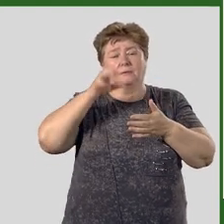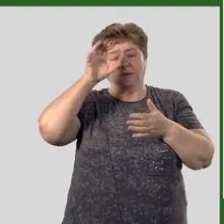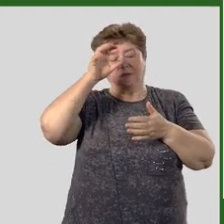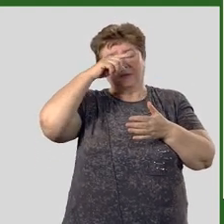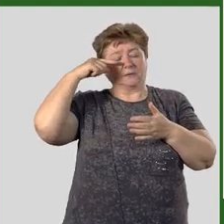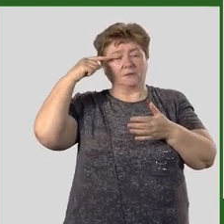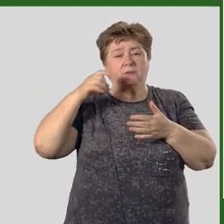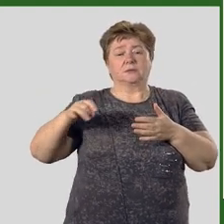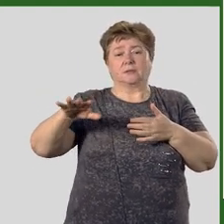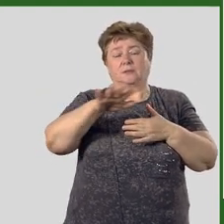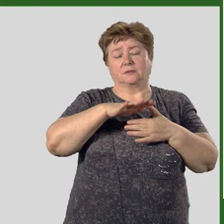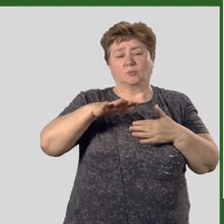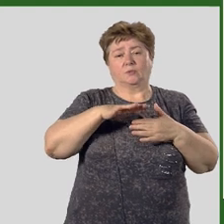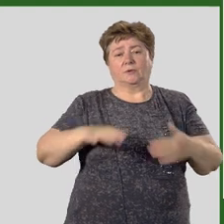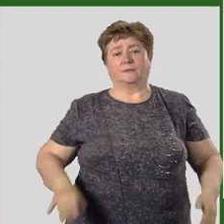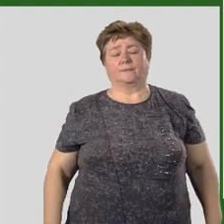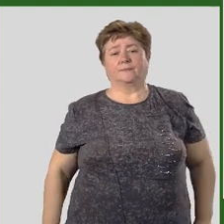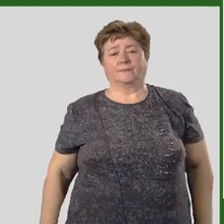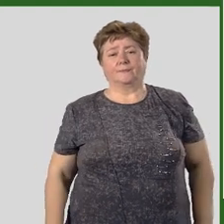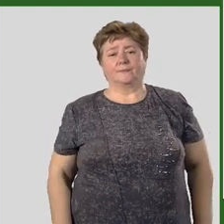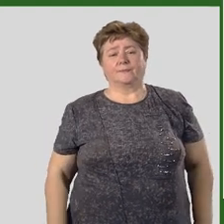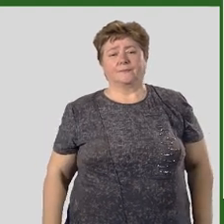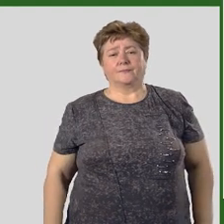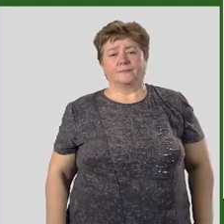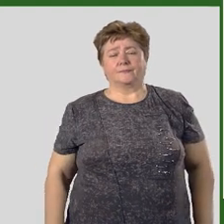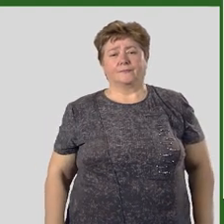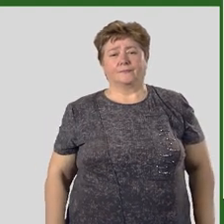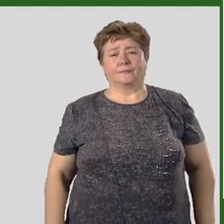законами Кыргызской Республики.